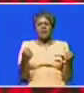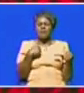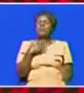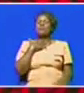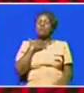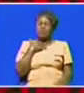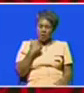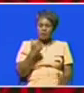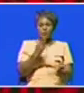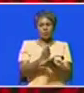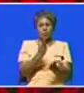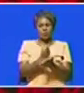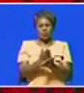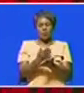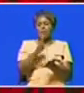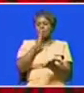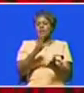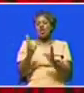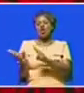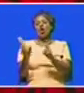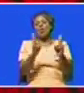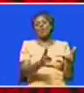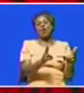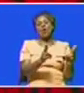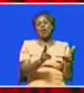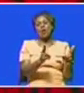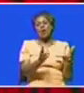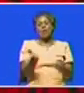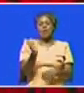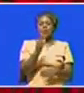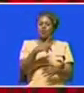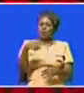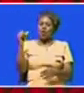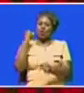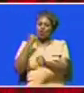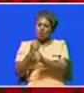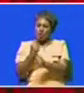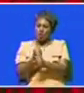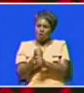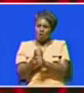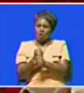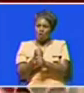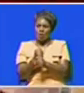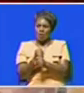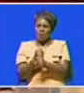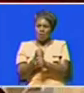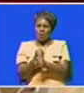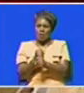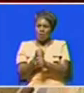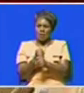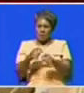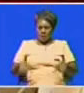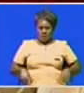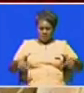Nimetamani sana nikuwe kama wao, niweze kuwa na makazi, niweze kuwa nimejitoa katika mahali, katika